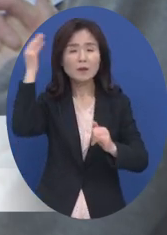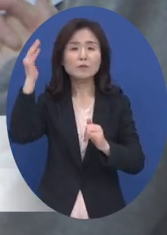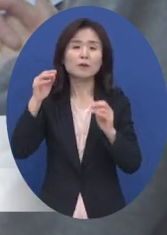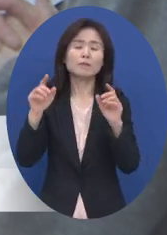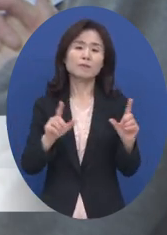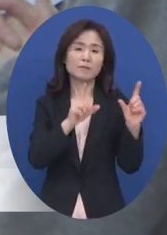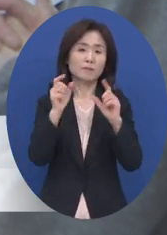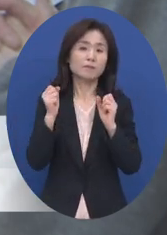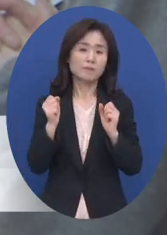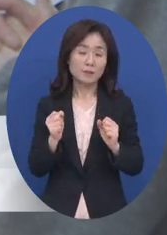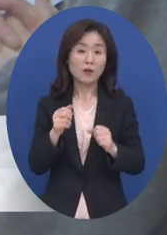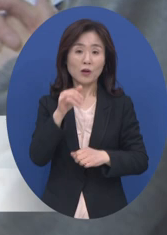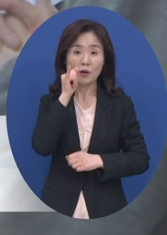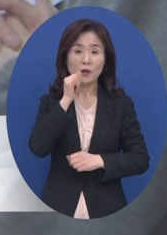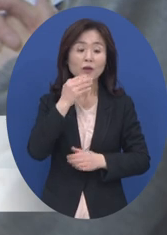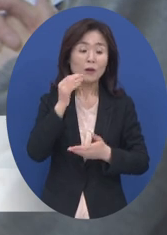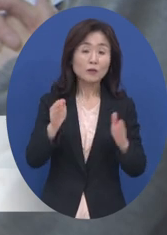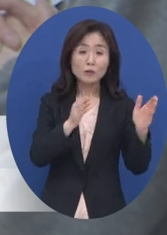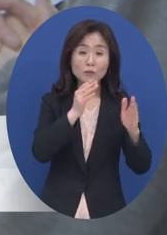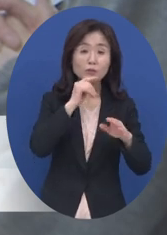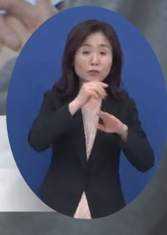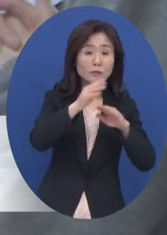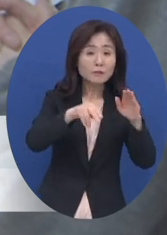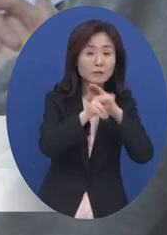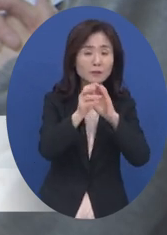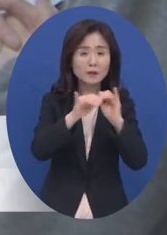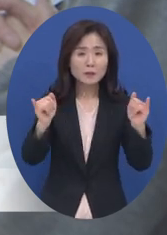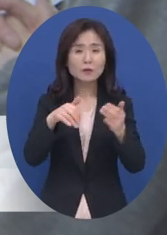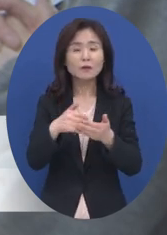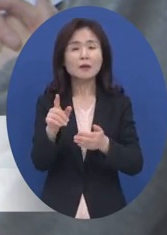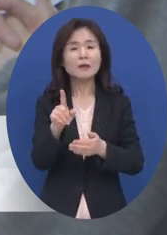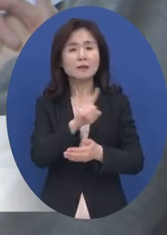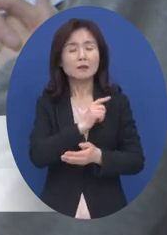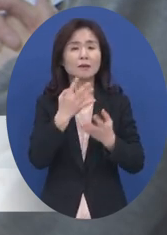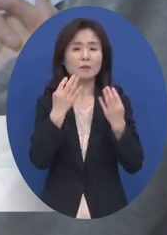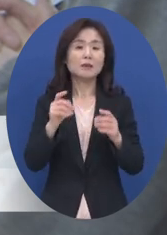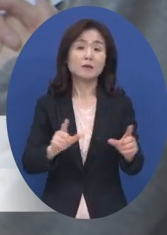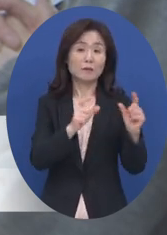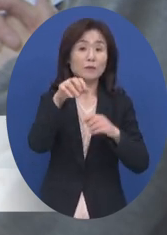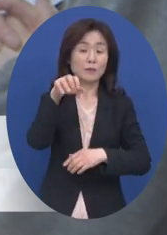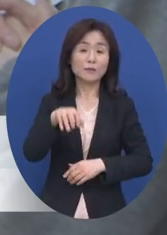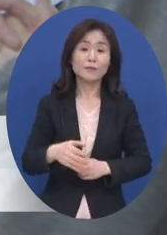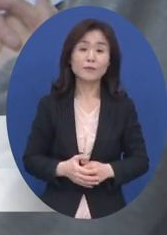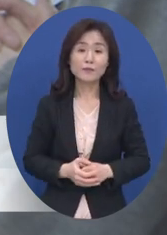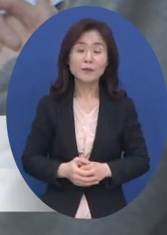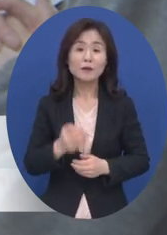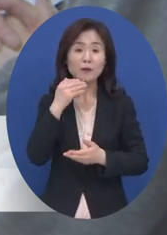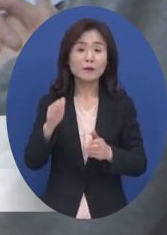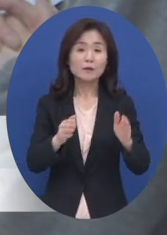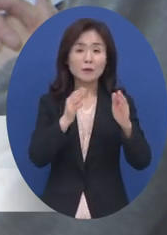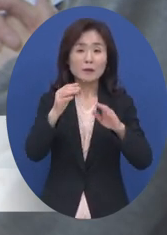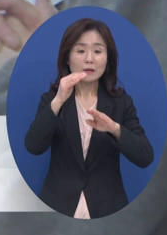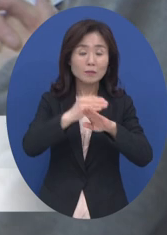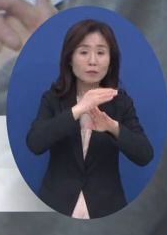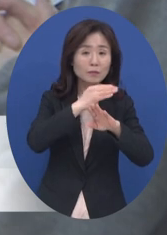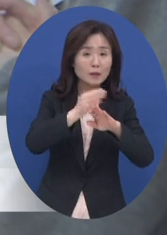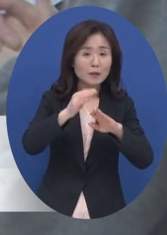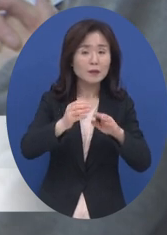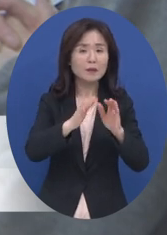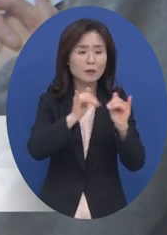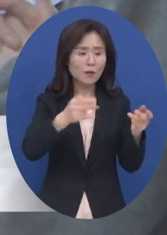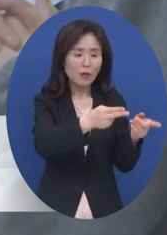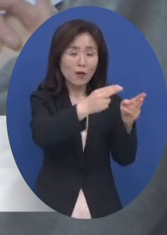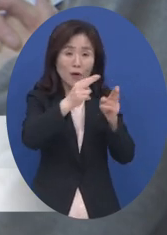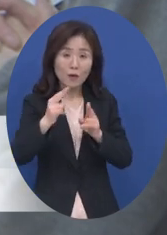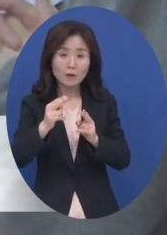있습니다 특히 경기도는 북한 이탈 주민이 가장 많이 거주하는 곳이기도 하죠 경기도가 남북한 가족 캐런 사업을